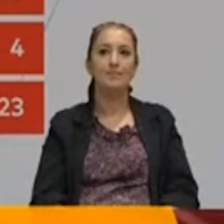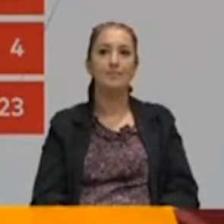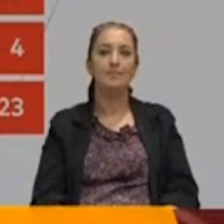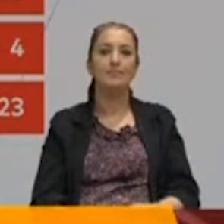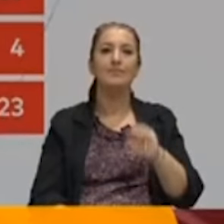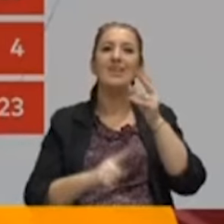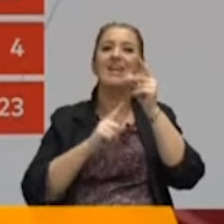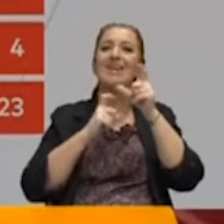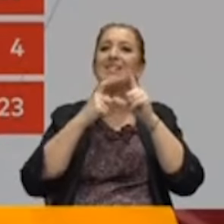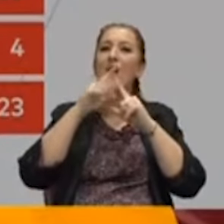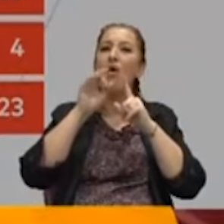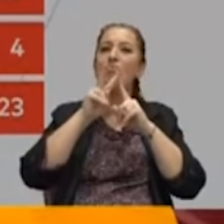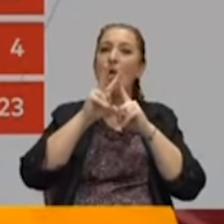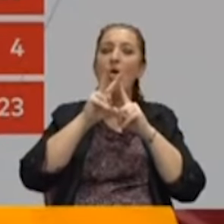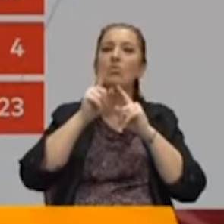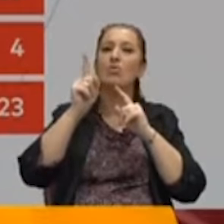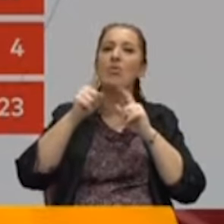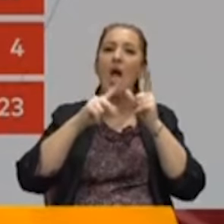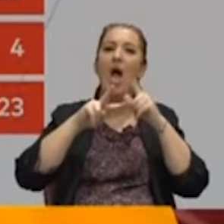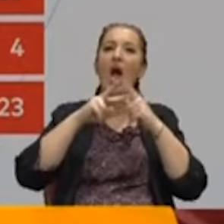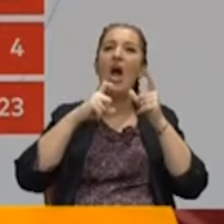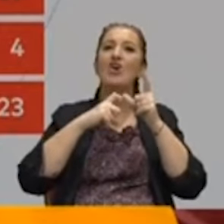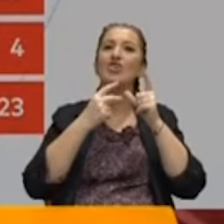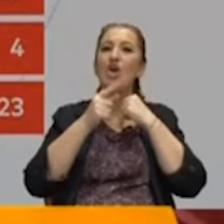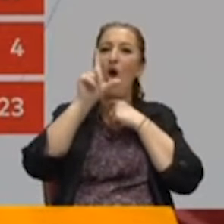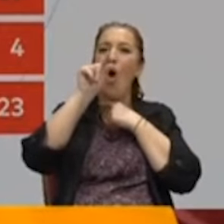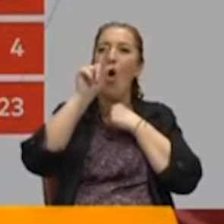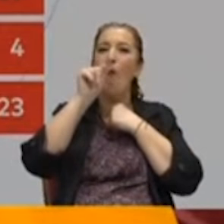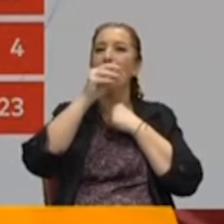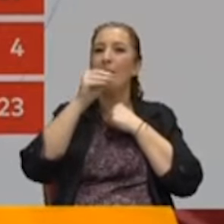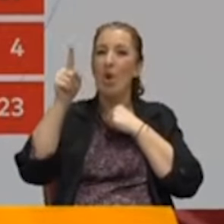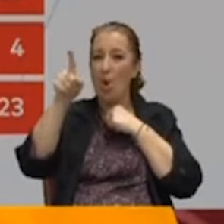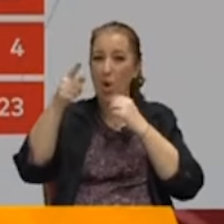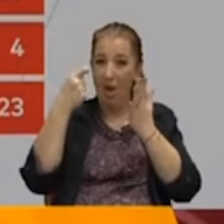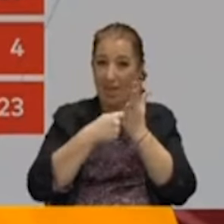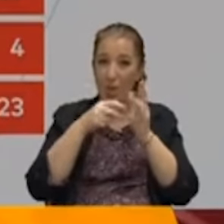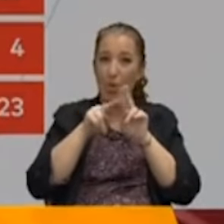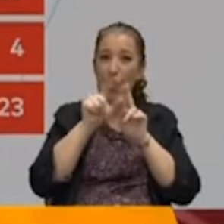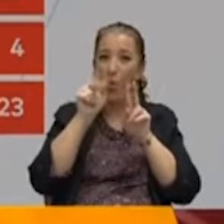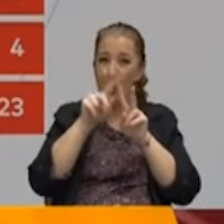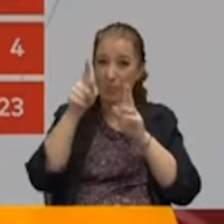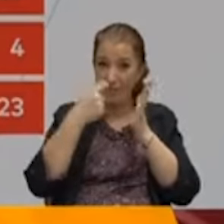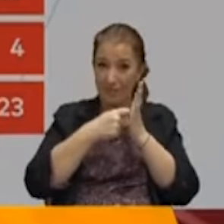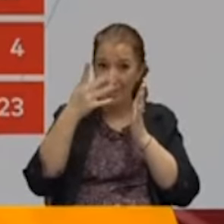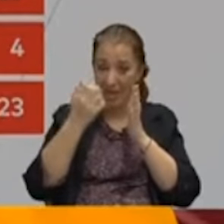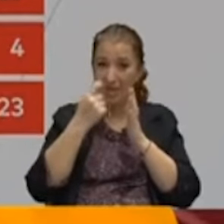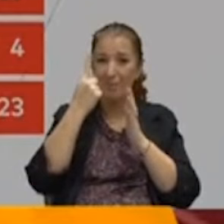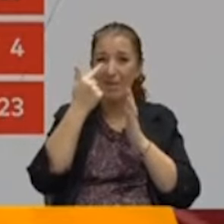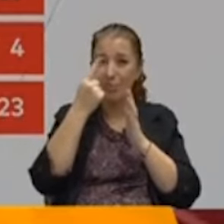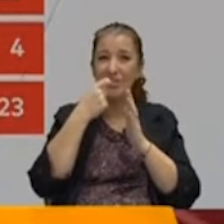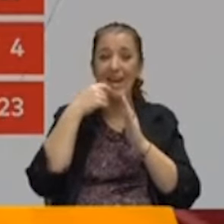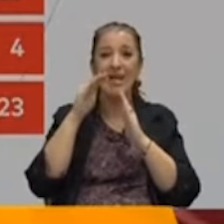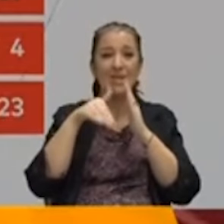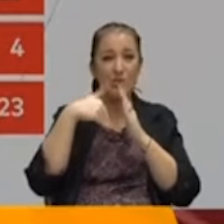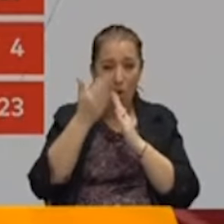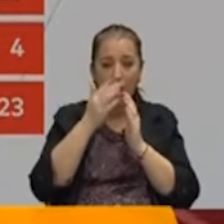İston AŞ'ye 11 milyon liraya satın aldığınız kumu biz 1,5 yıl sonra bütün artışlara,